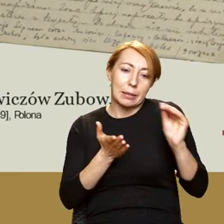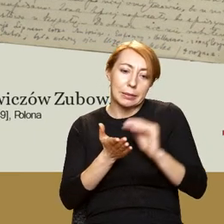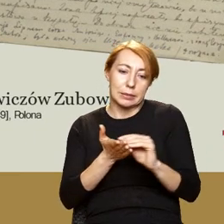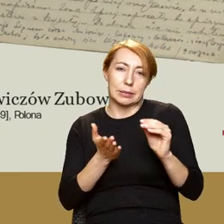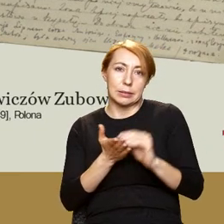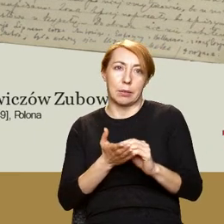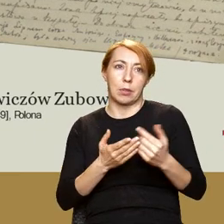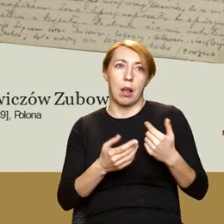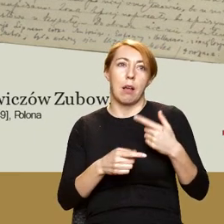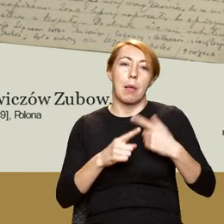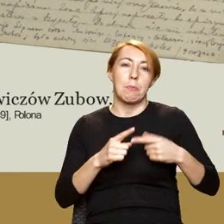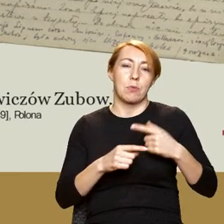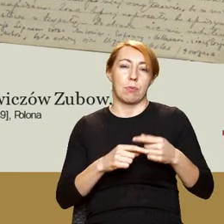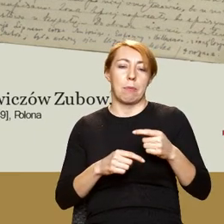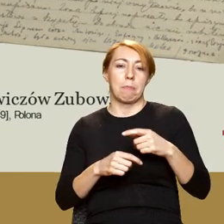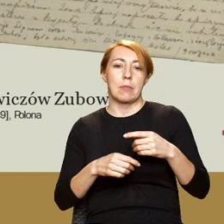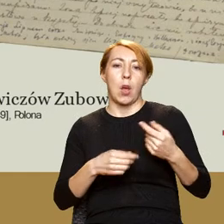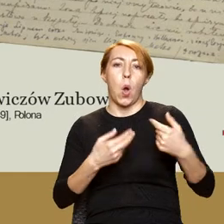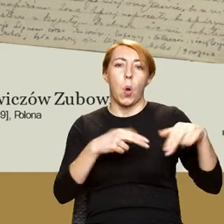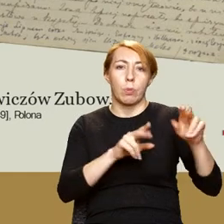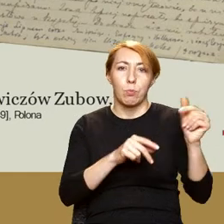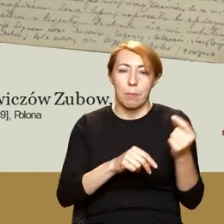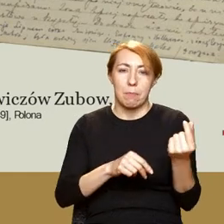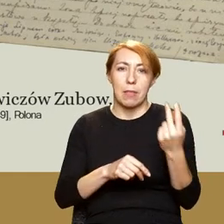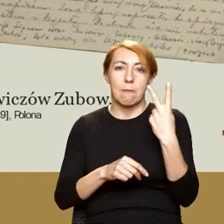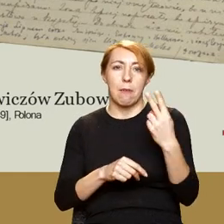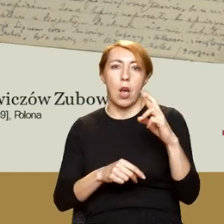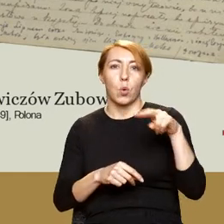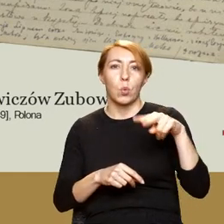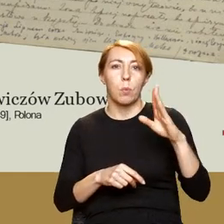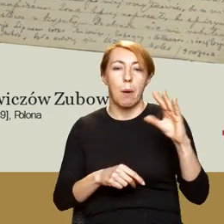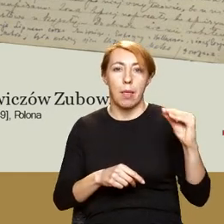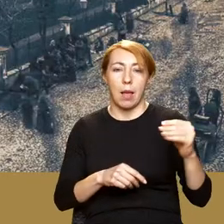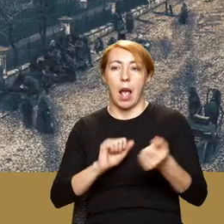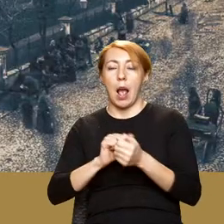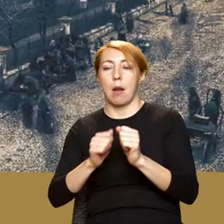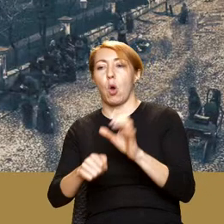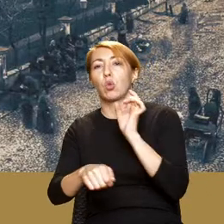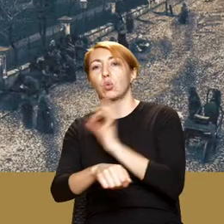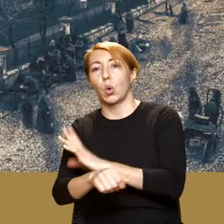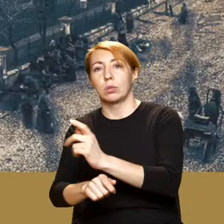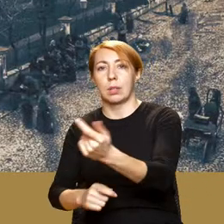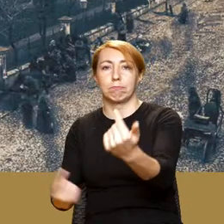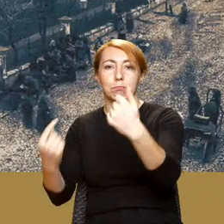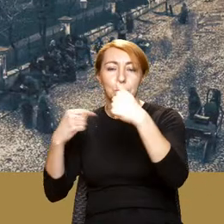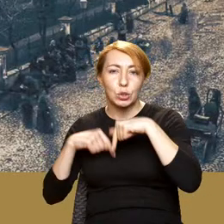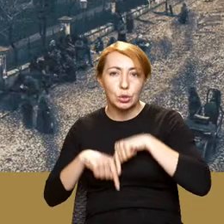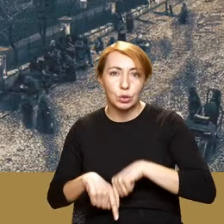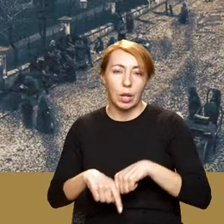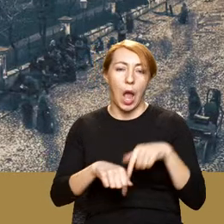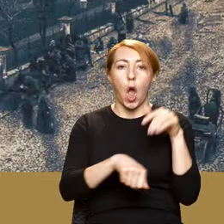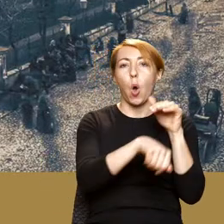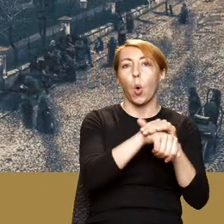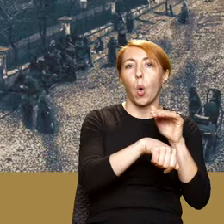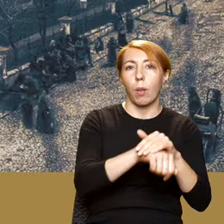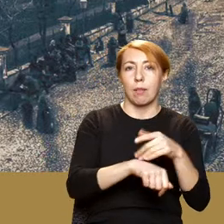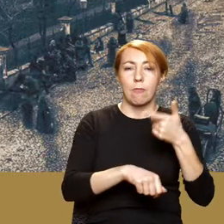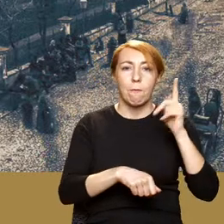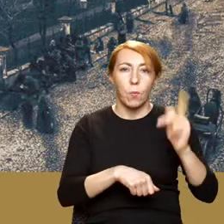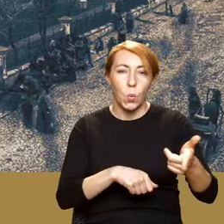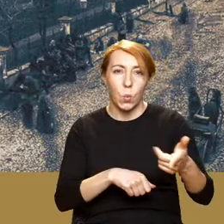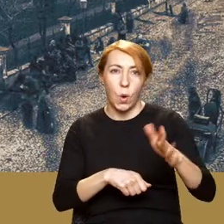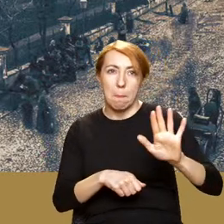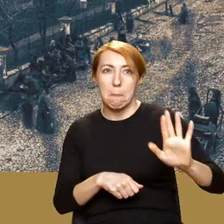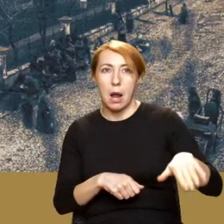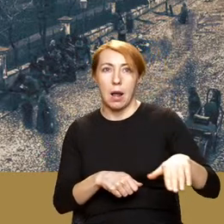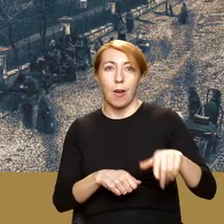komuś winny, 2 ruble, ktoś mu odda 2 ruble, przyjechała ciotka Walerka, koledzy dostali 2 i tam na